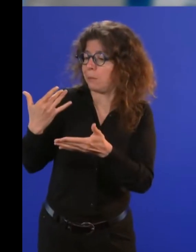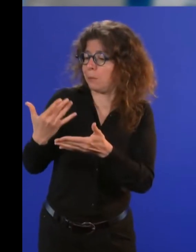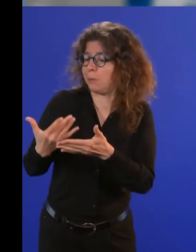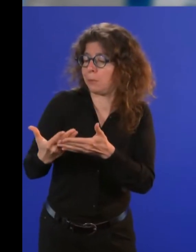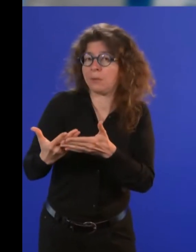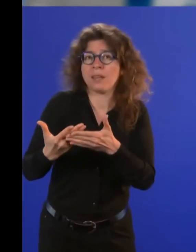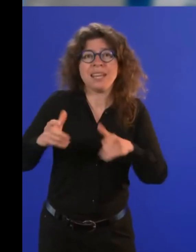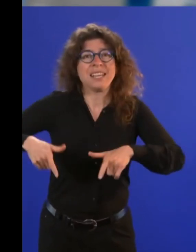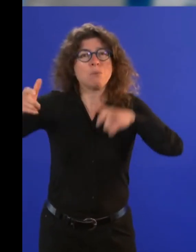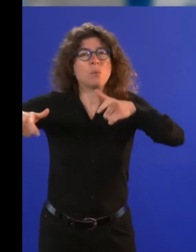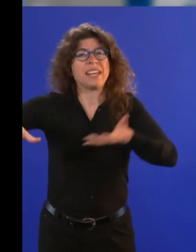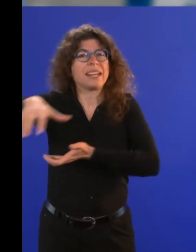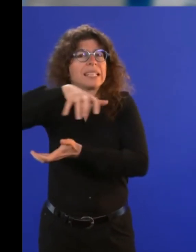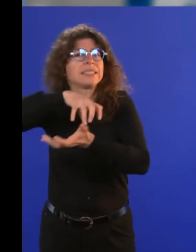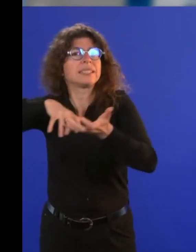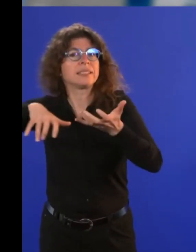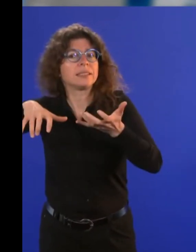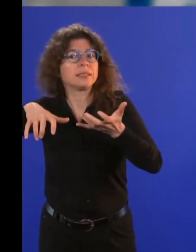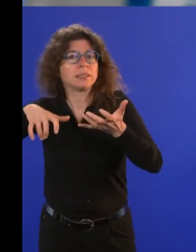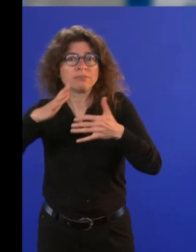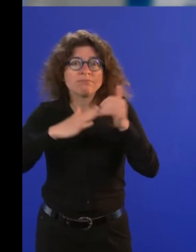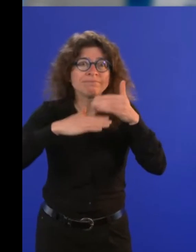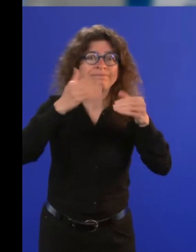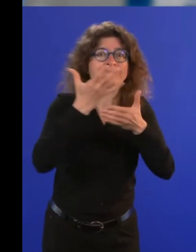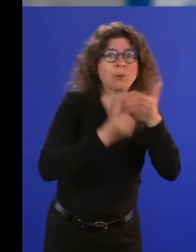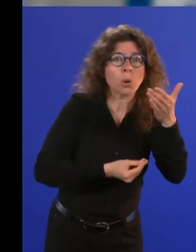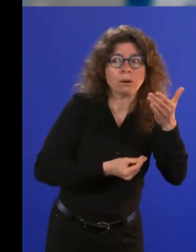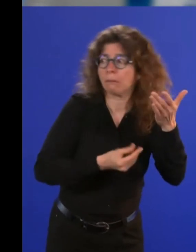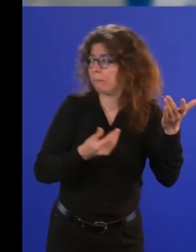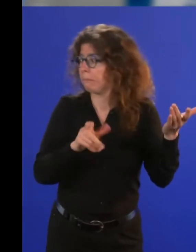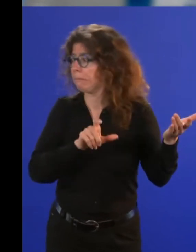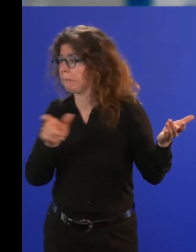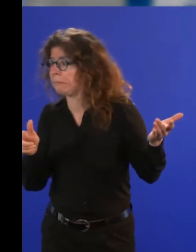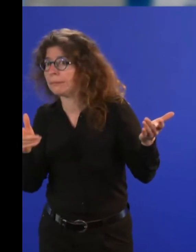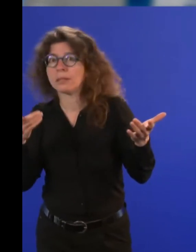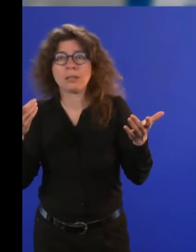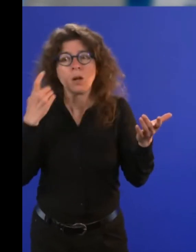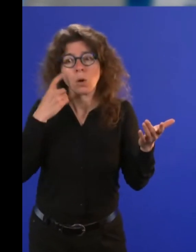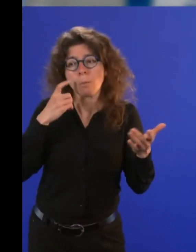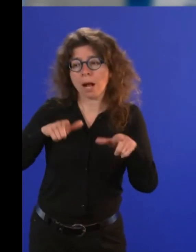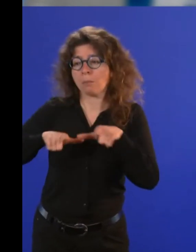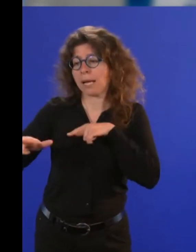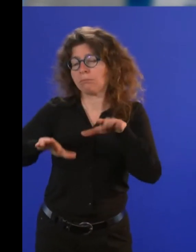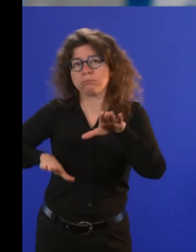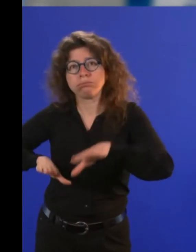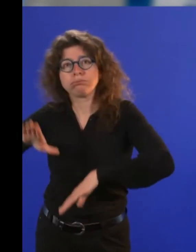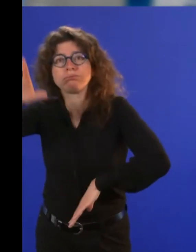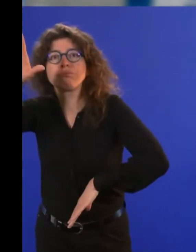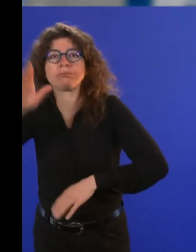économique et sociale, de crise de la construction, a fait exploser la part des revenus des foyers consacrés au logement et à